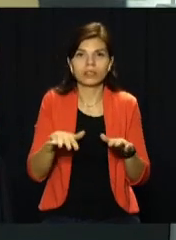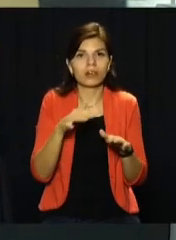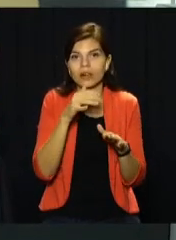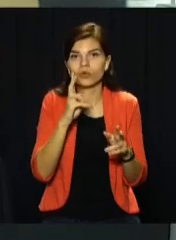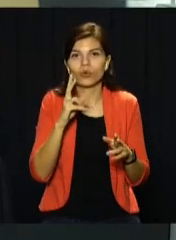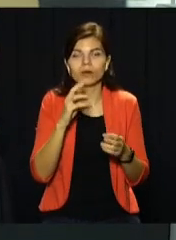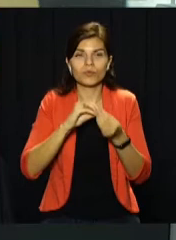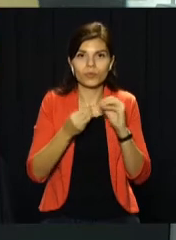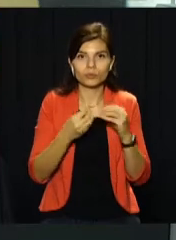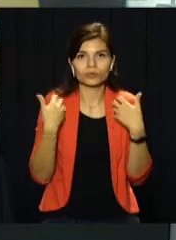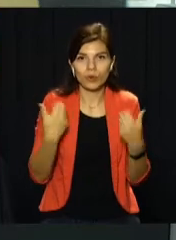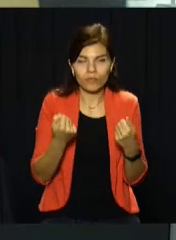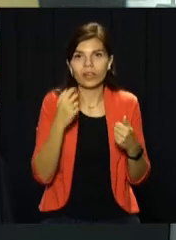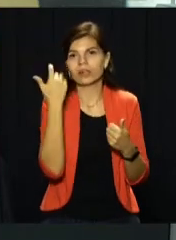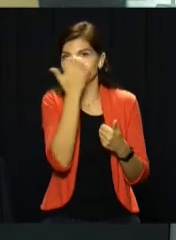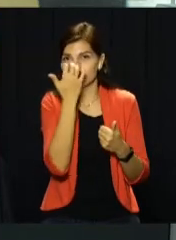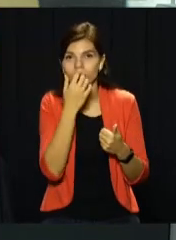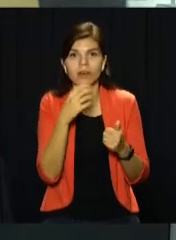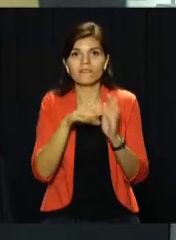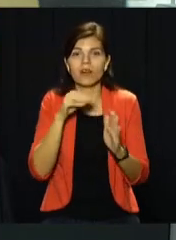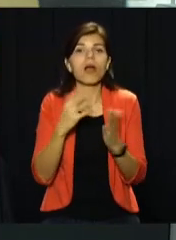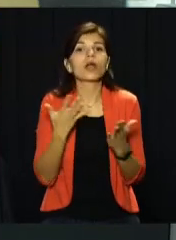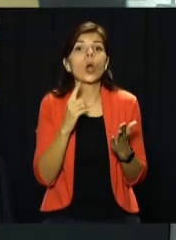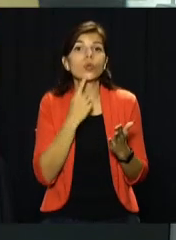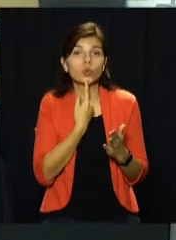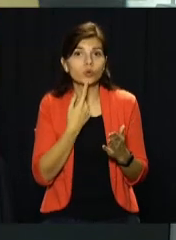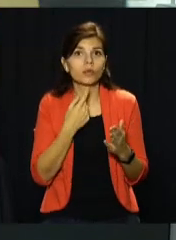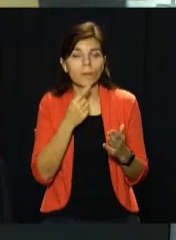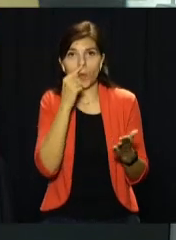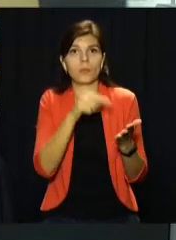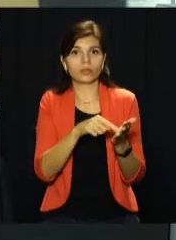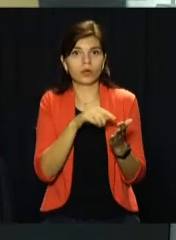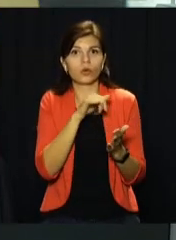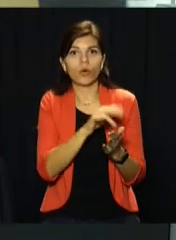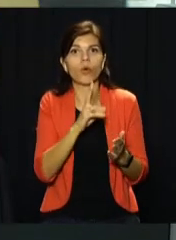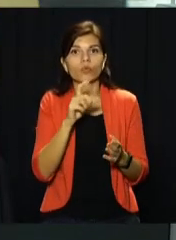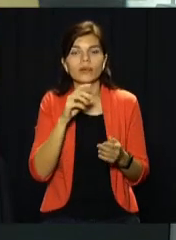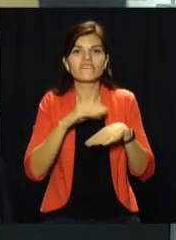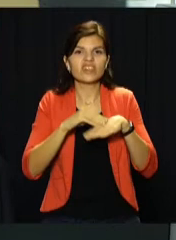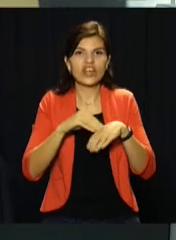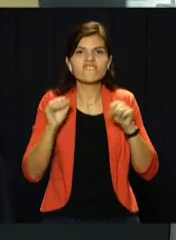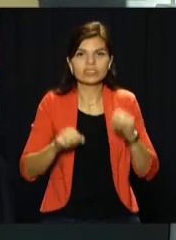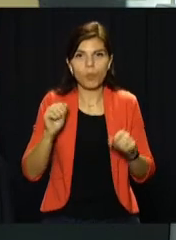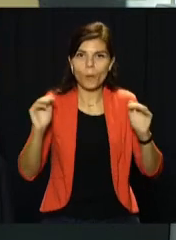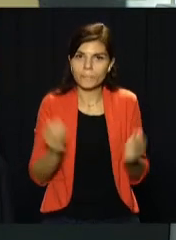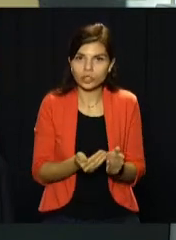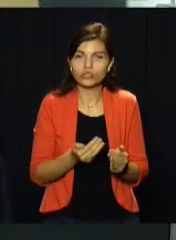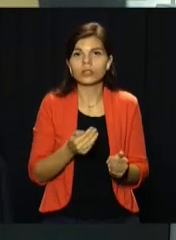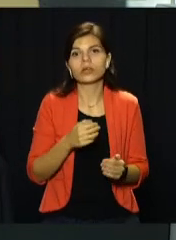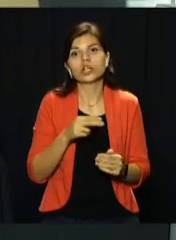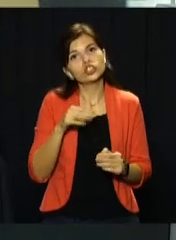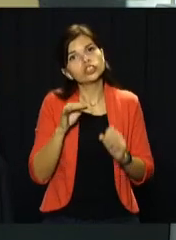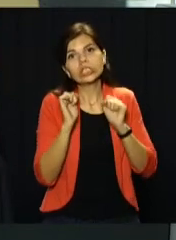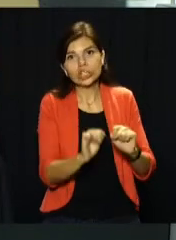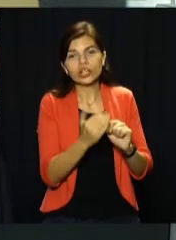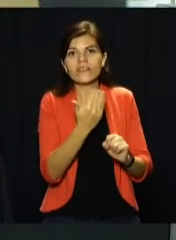не можуть взяти участь у виборах. З якими труднощами стикаються громадяни з обмеженими фізичними можливостями та чи